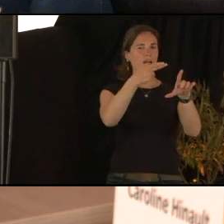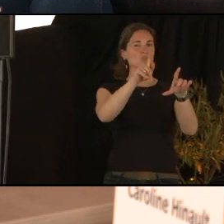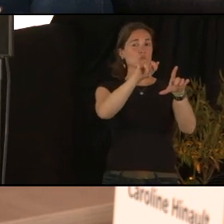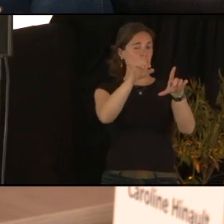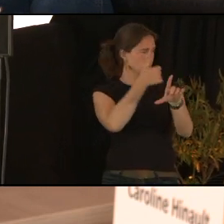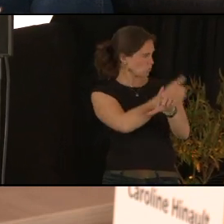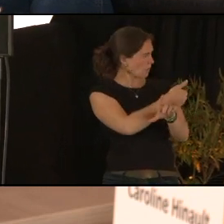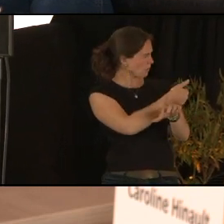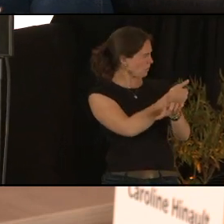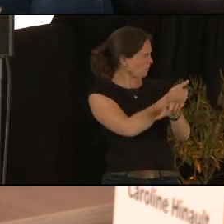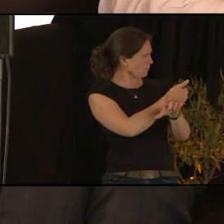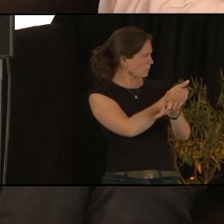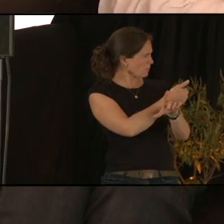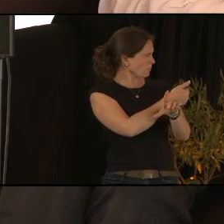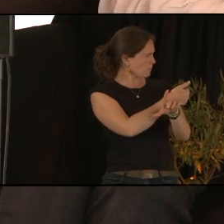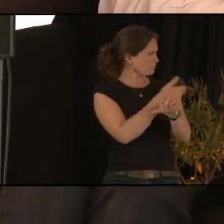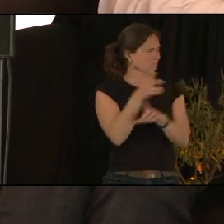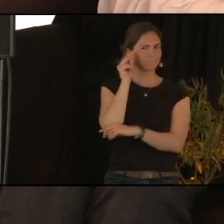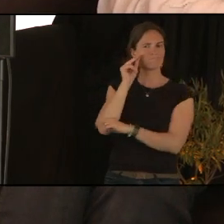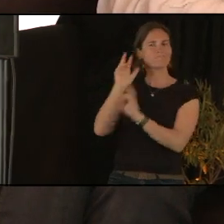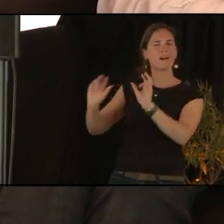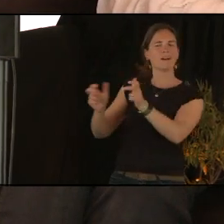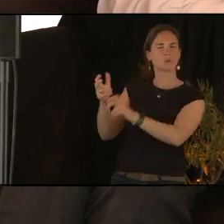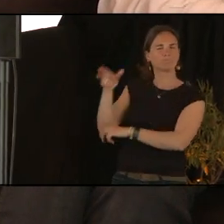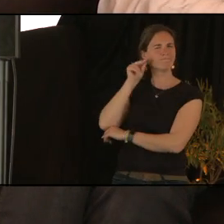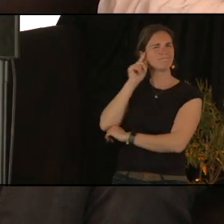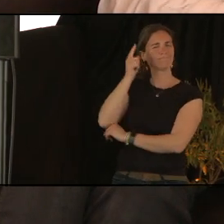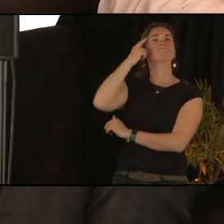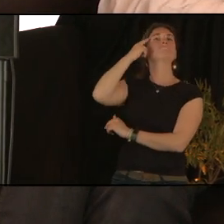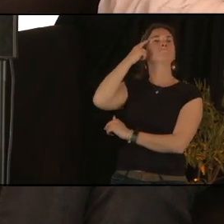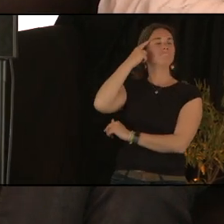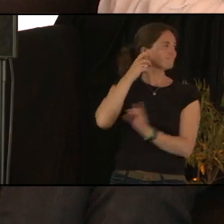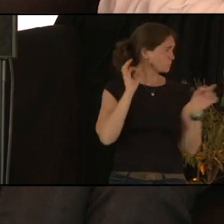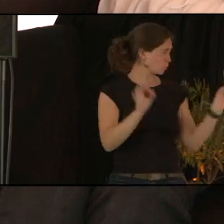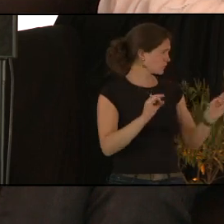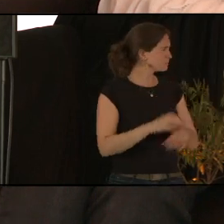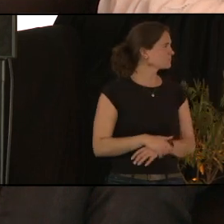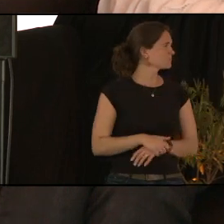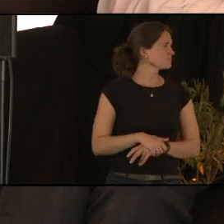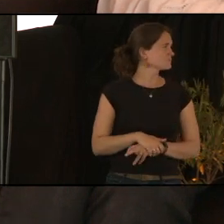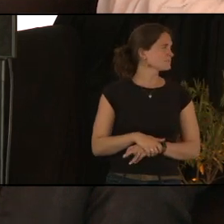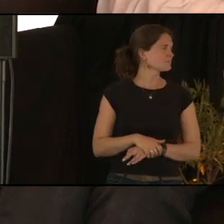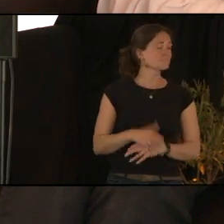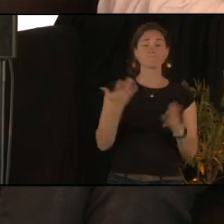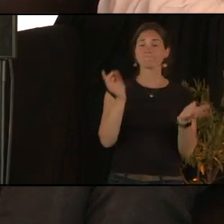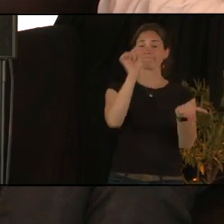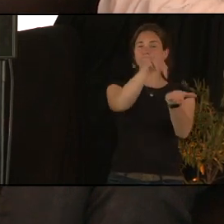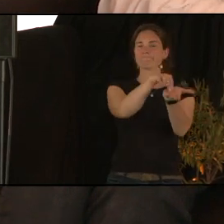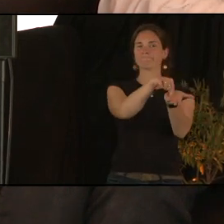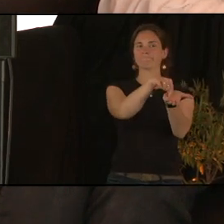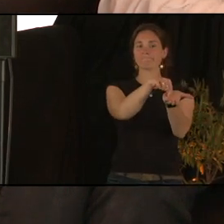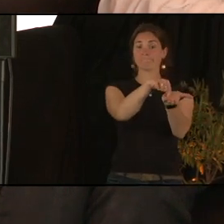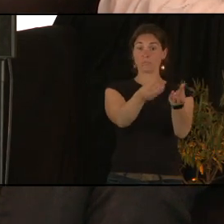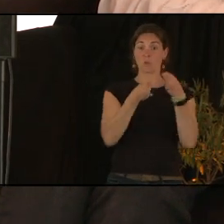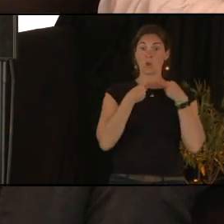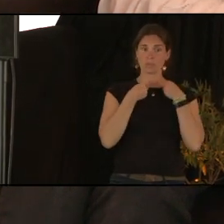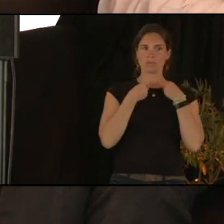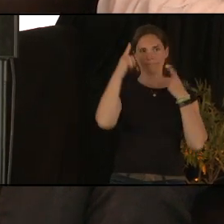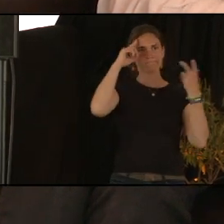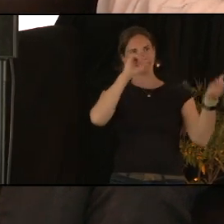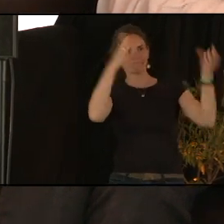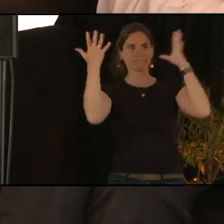vous écoutiez Jean-Claude Amezen à la radio et que ça. Oui, oui, oui. Ben, du coup, c'est vrai que le lieu, ça a tout déclenché, et c'était